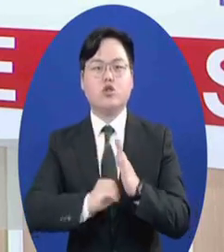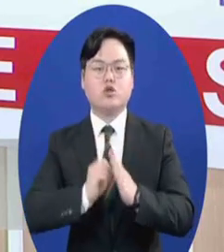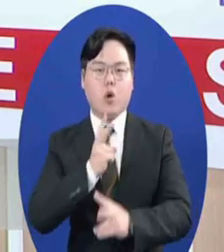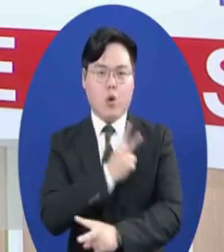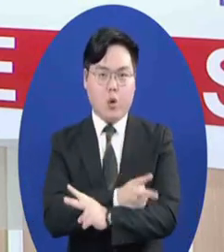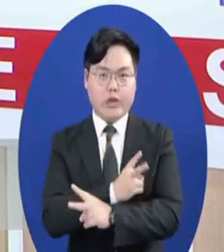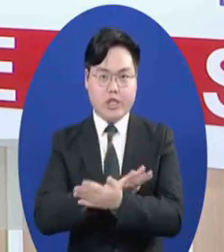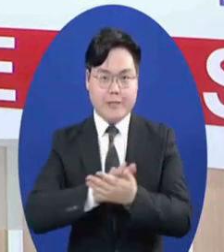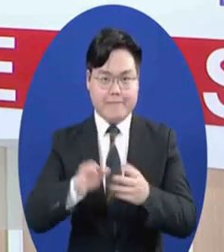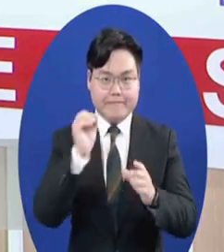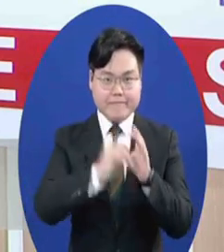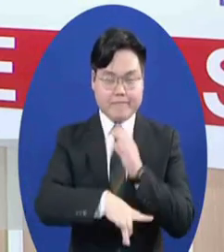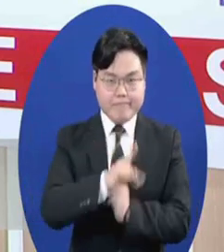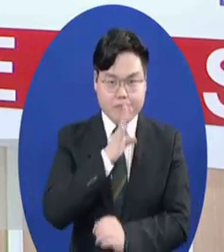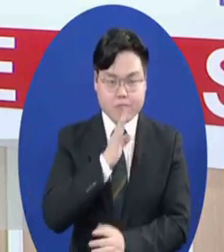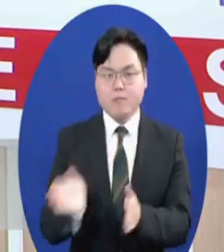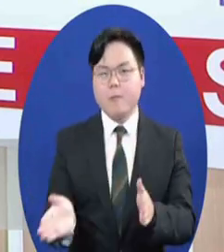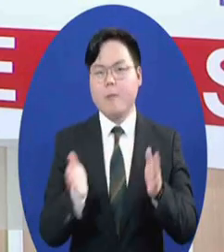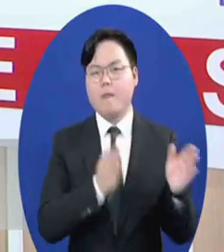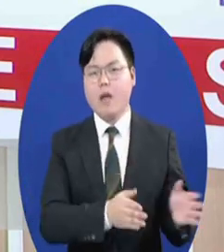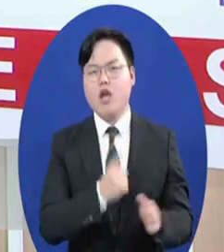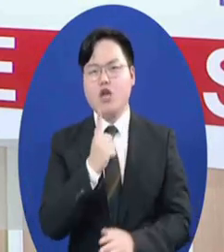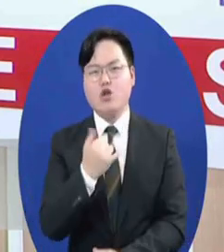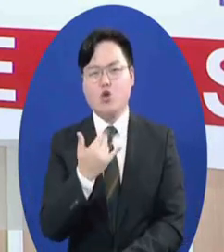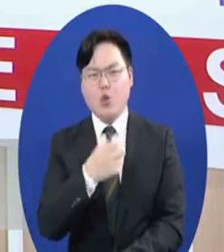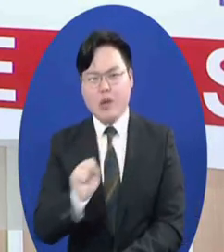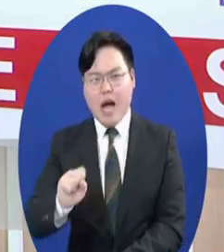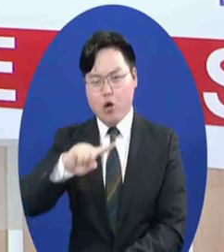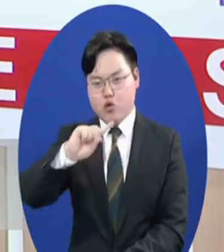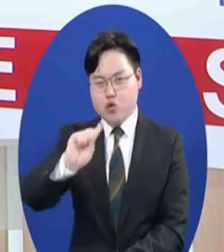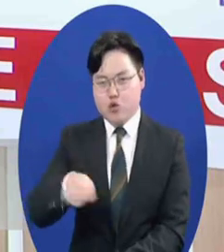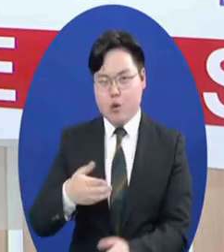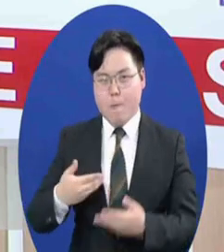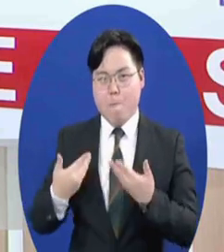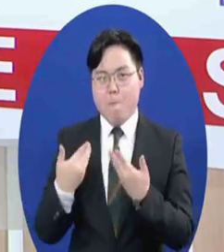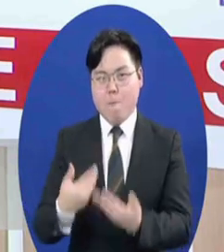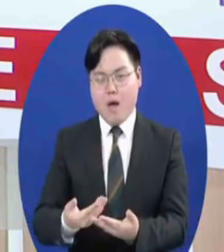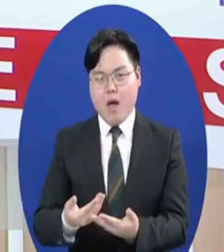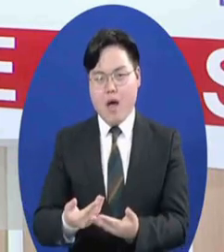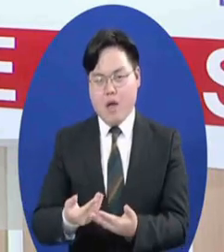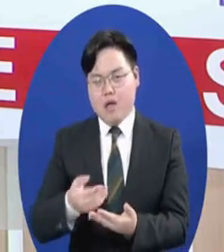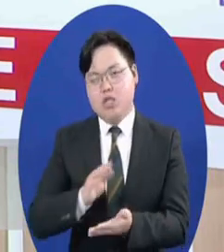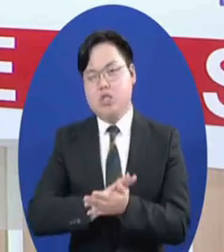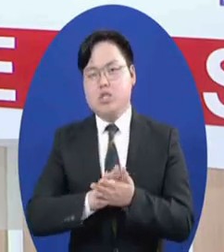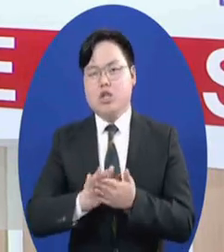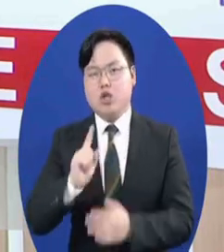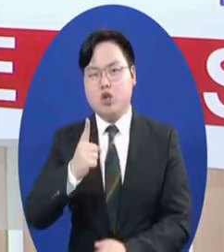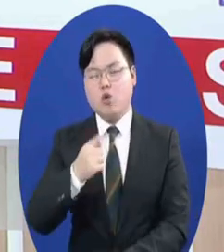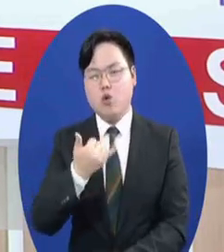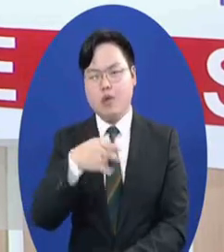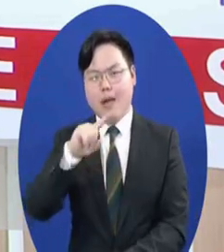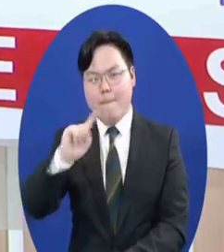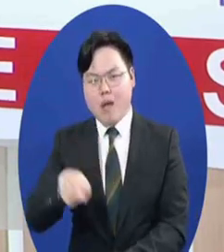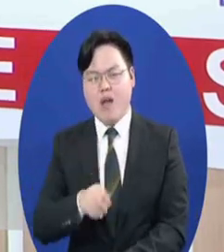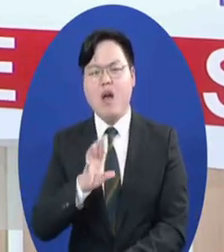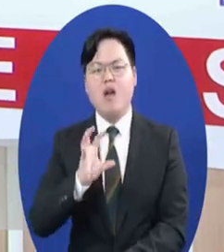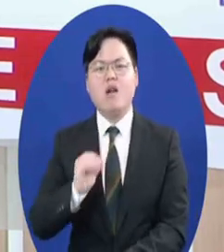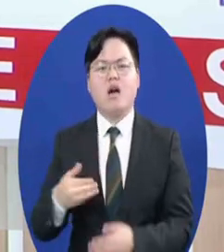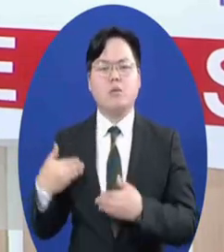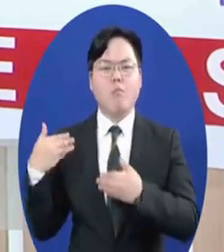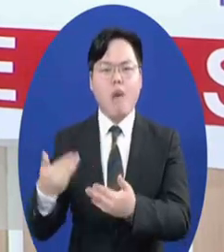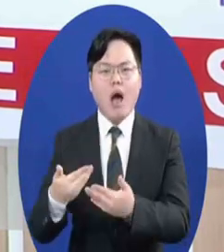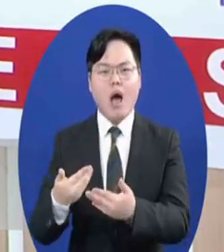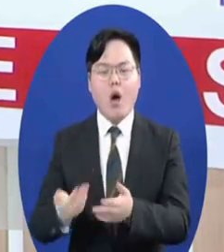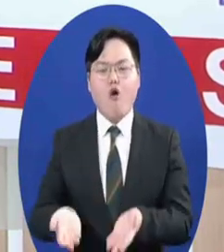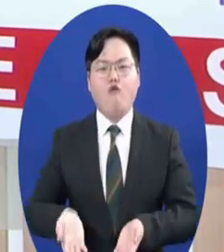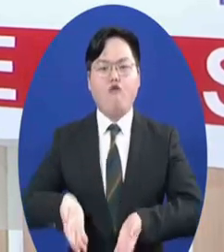ирсэн байгаа. А энэс гадна одоо нэг удаагийн зөвшөөрлийг бид нар бас процессыг нь оруулаад нэг удаагийн шинч чанартай зөвшөөрлийг хэрхэн яаж олох вэ?